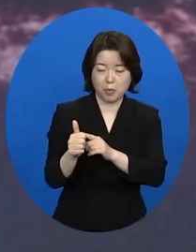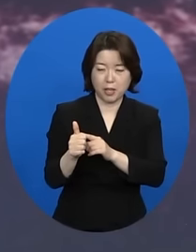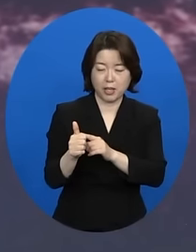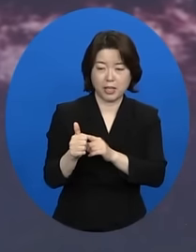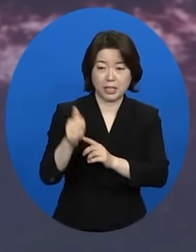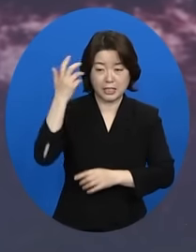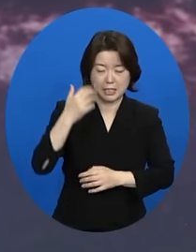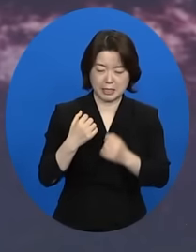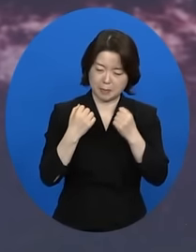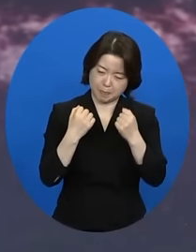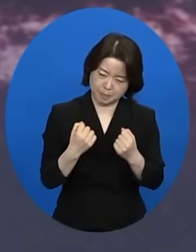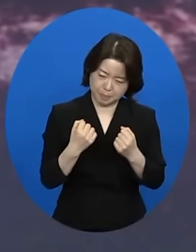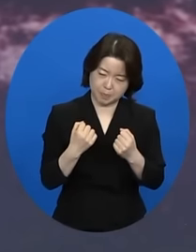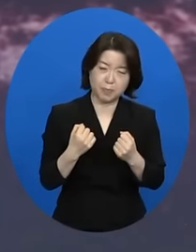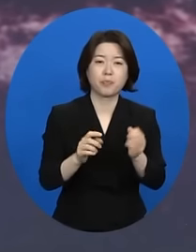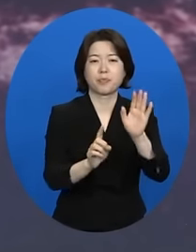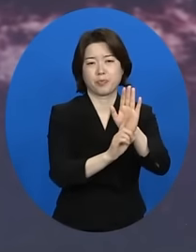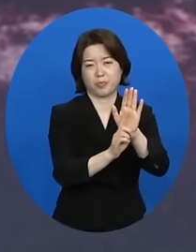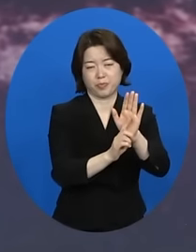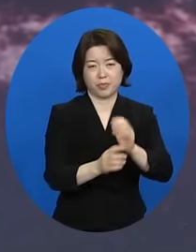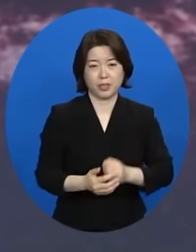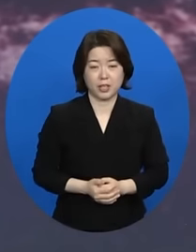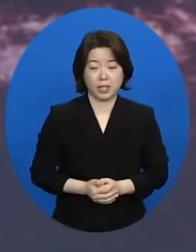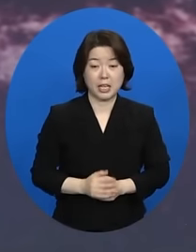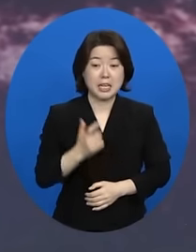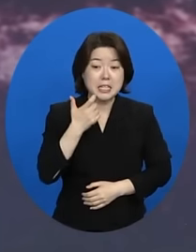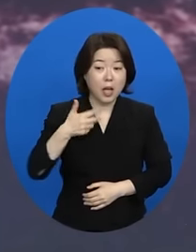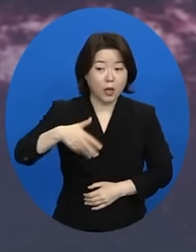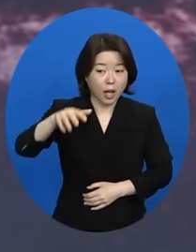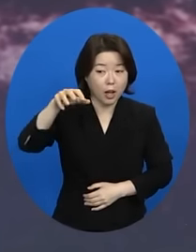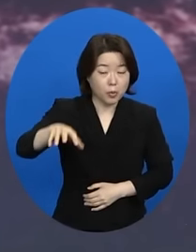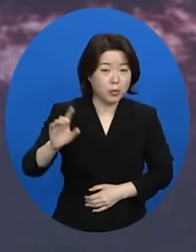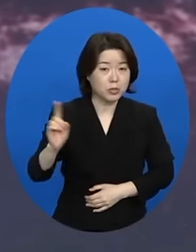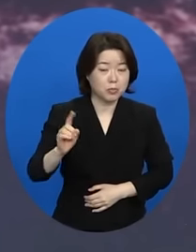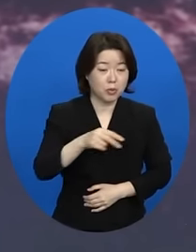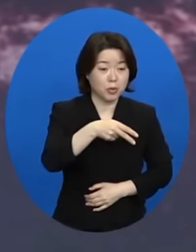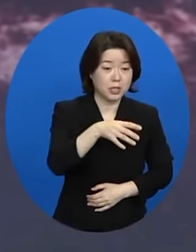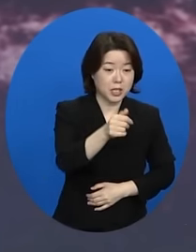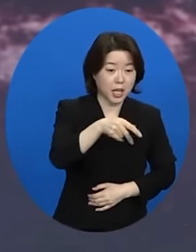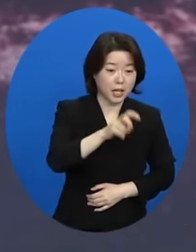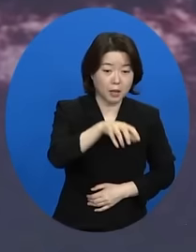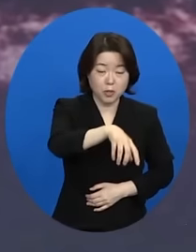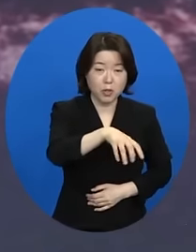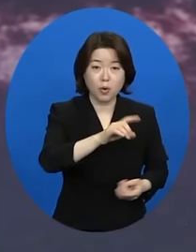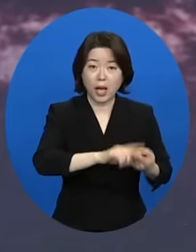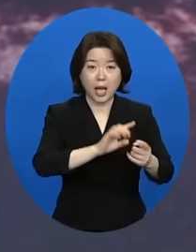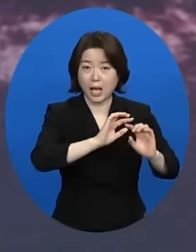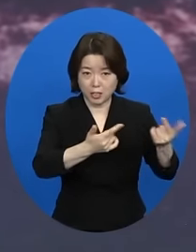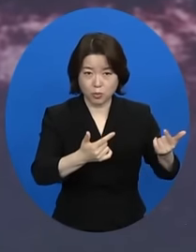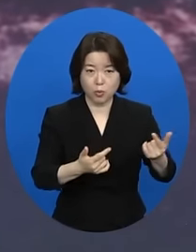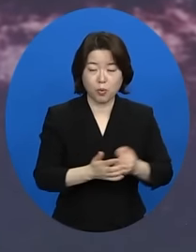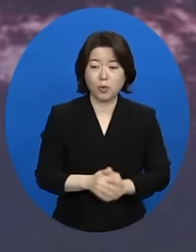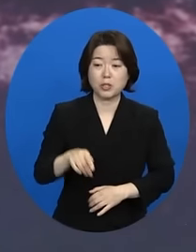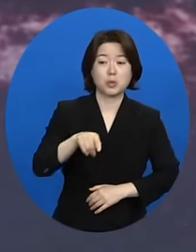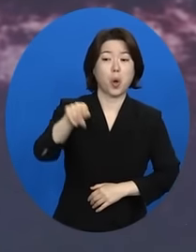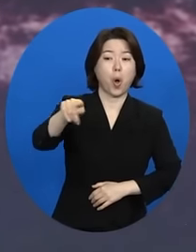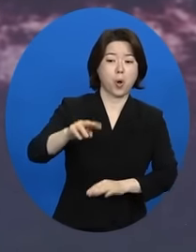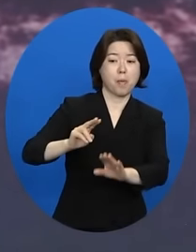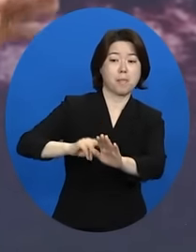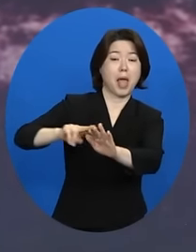안주를 상징해요. 왜냐하면 야곱이 가야 할 곳은 세겜이 아니고 어디입니까?